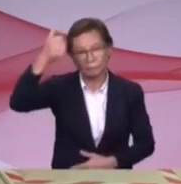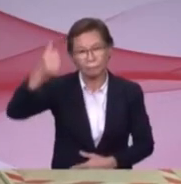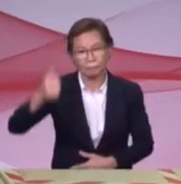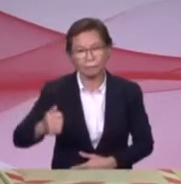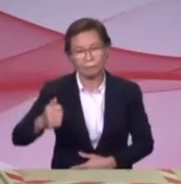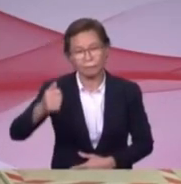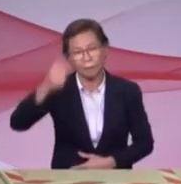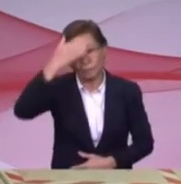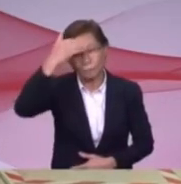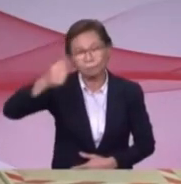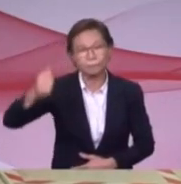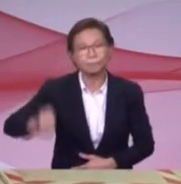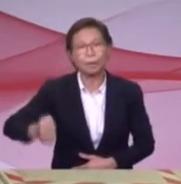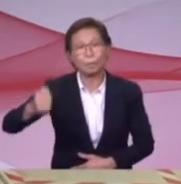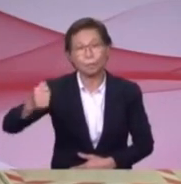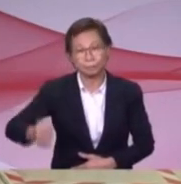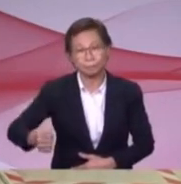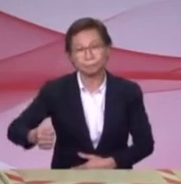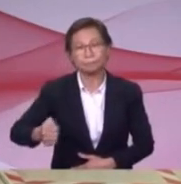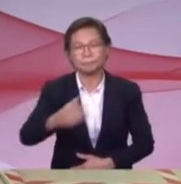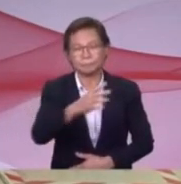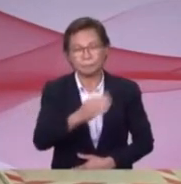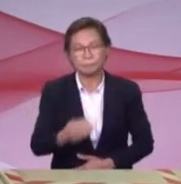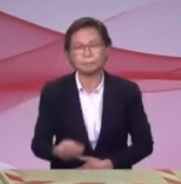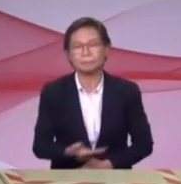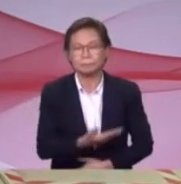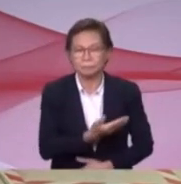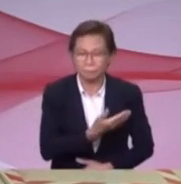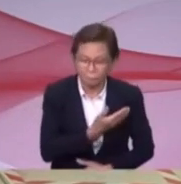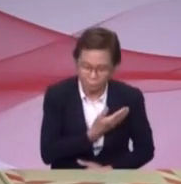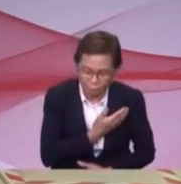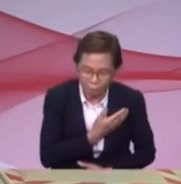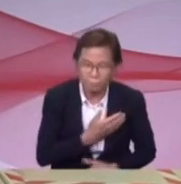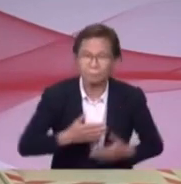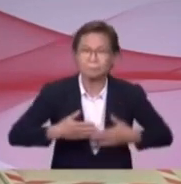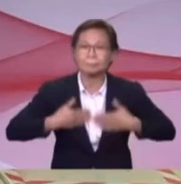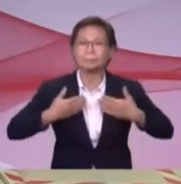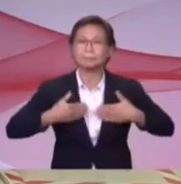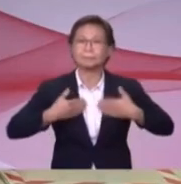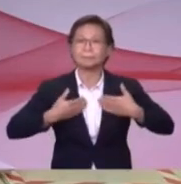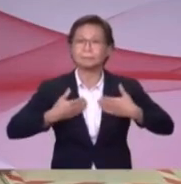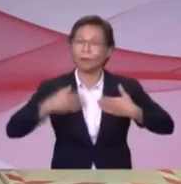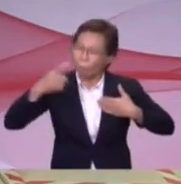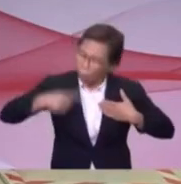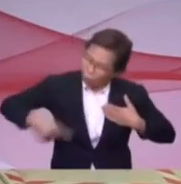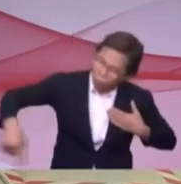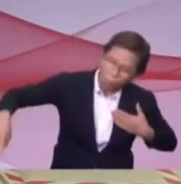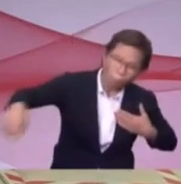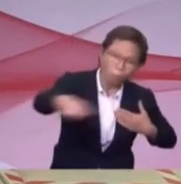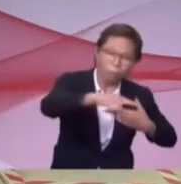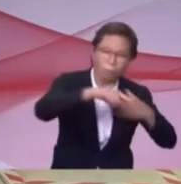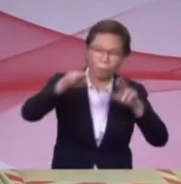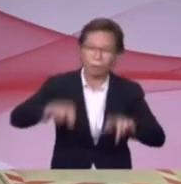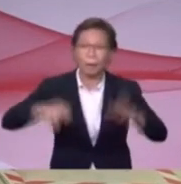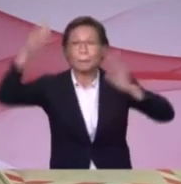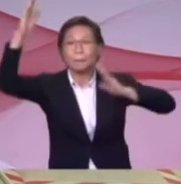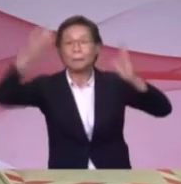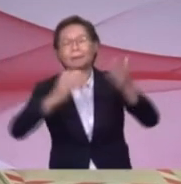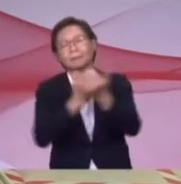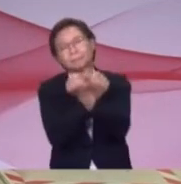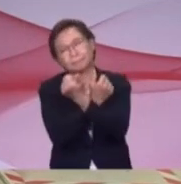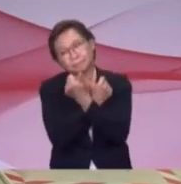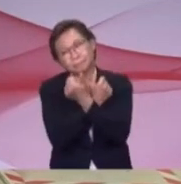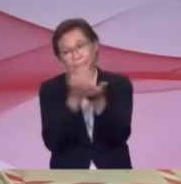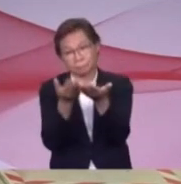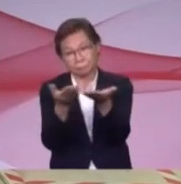Assalamualaikum warahmatullahi wabarakatuh dan salam sejahtera kepada seluruh rakyat Malaysia yang dikasihi